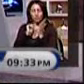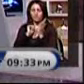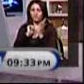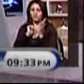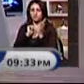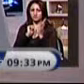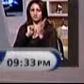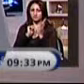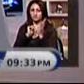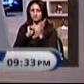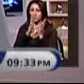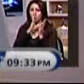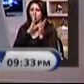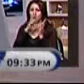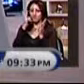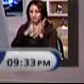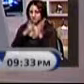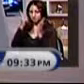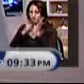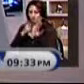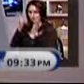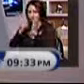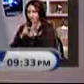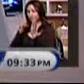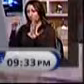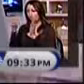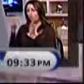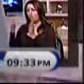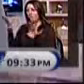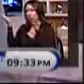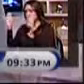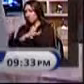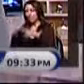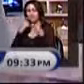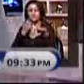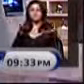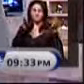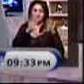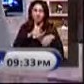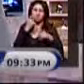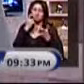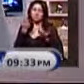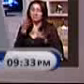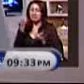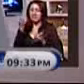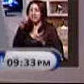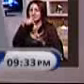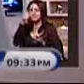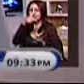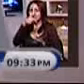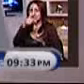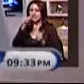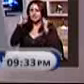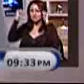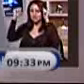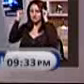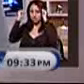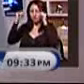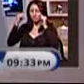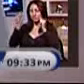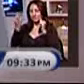لانك برضو عاملين موقع الكتروني يورونا يورونا. اهلا وسهلا، خليني ارجع معك عشان كده يوم 30/6. انت شايف الدعوة للتظاهر يوم